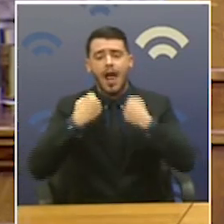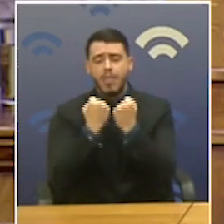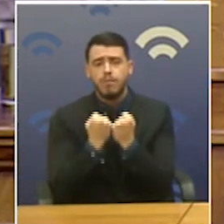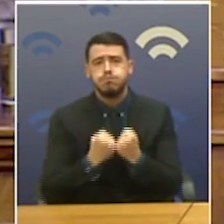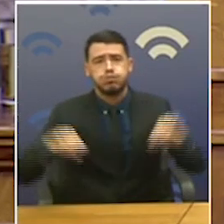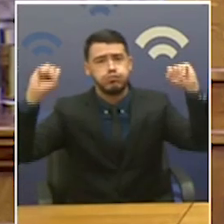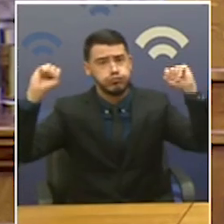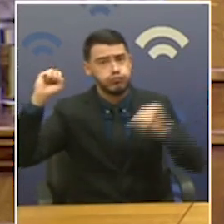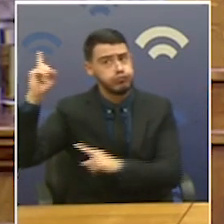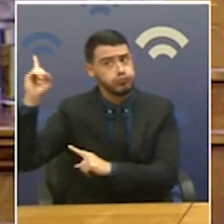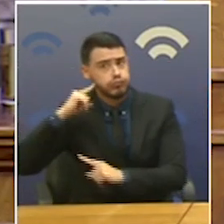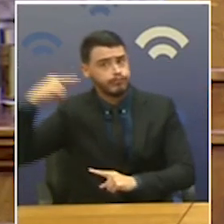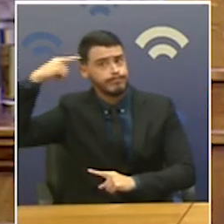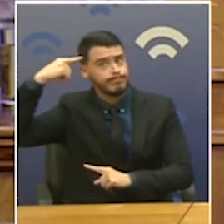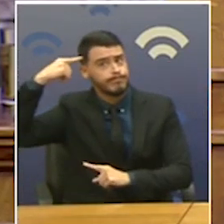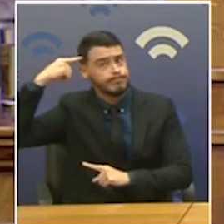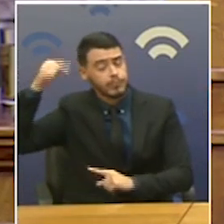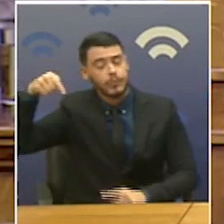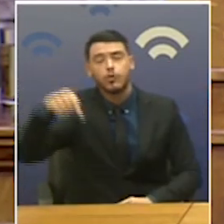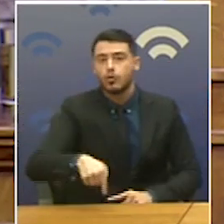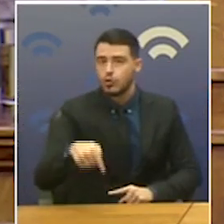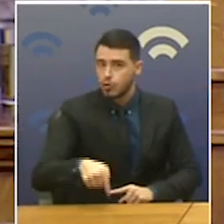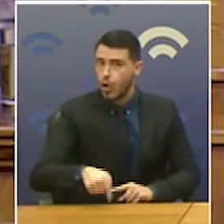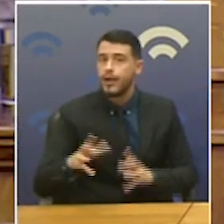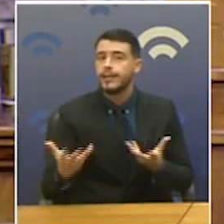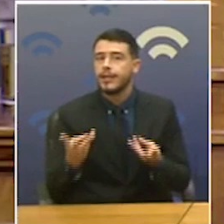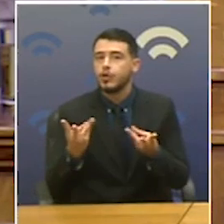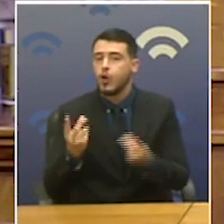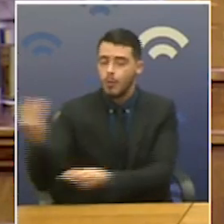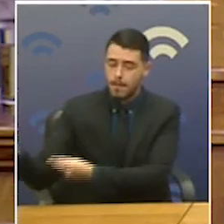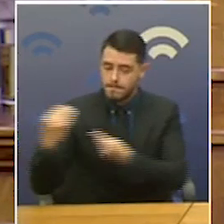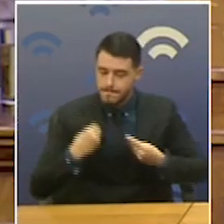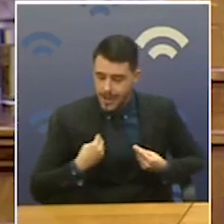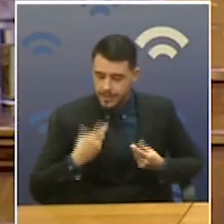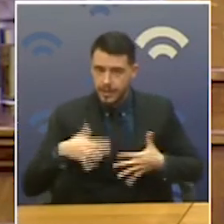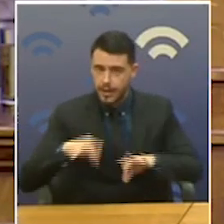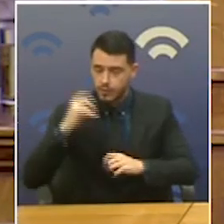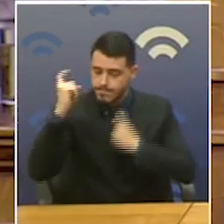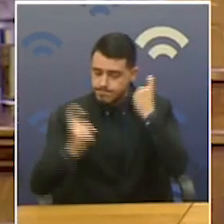συγκυρία, αλλά και ως μια εξέλιξη διαρκείας. Γιατί το